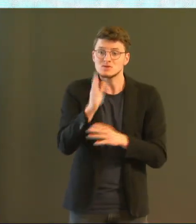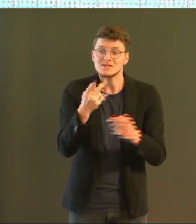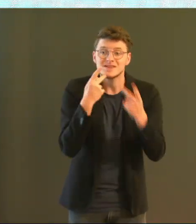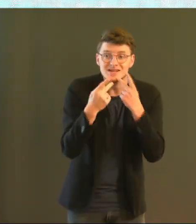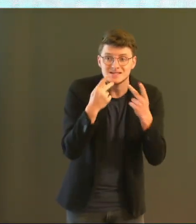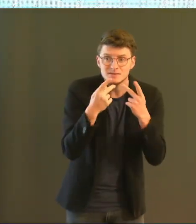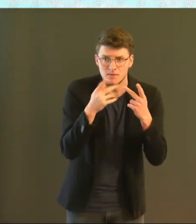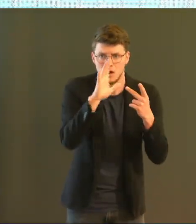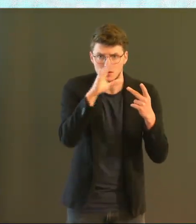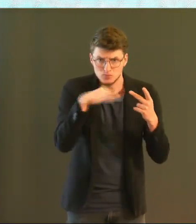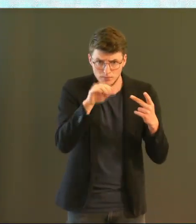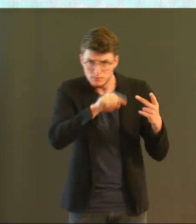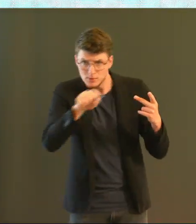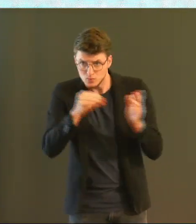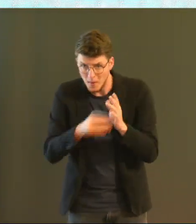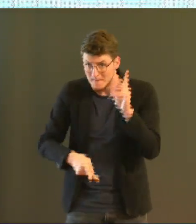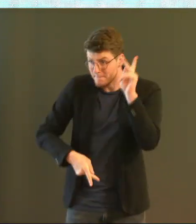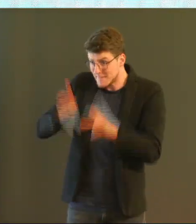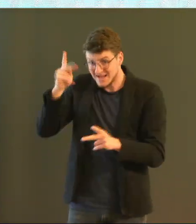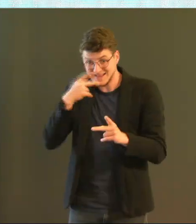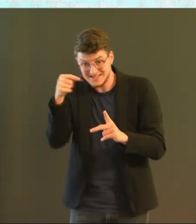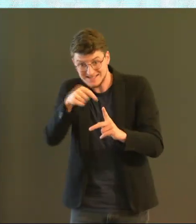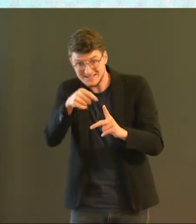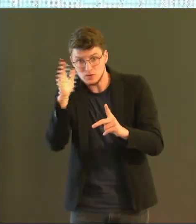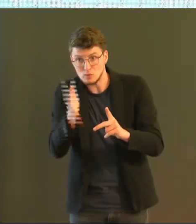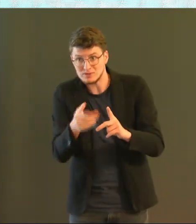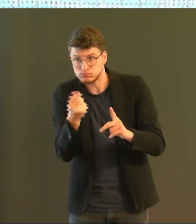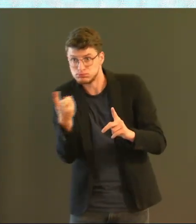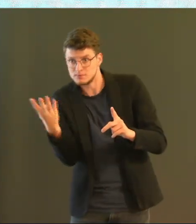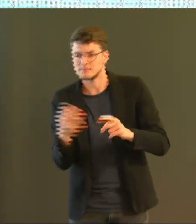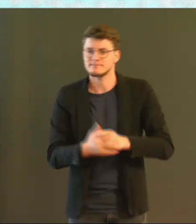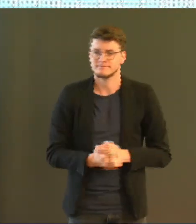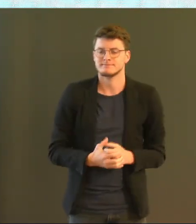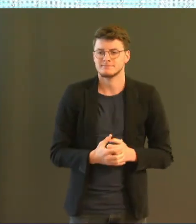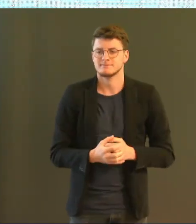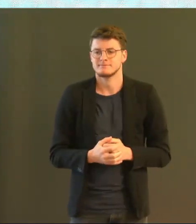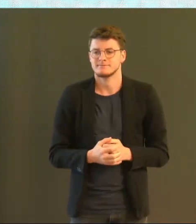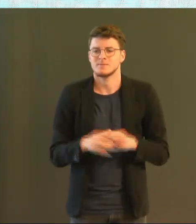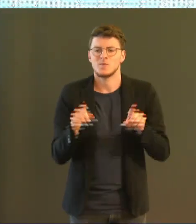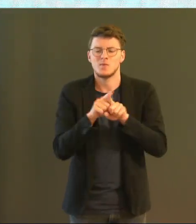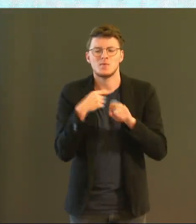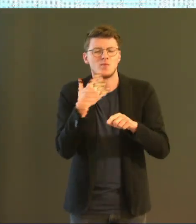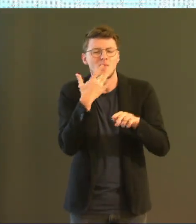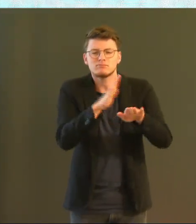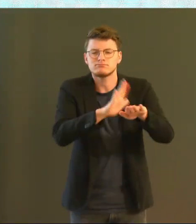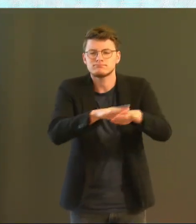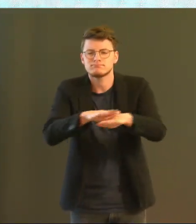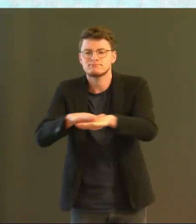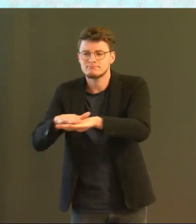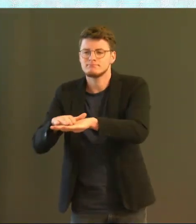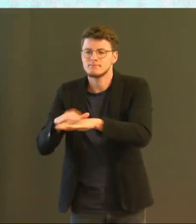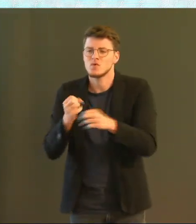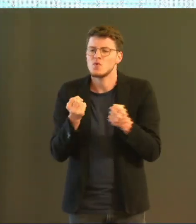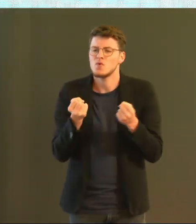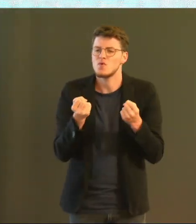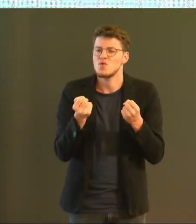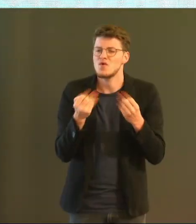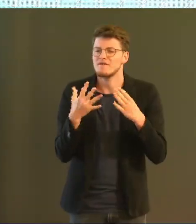et cruiser au père kim il maquille yverdon et métaux total entre baden dit in fine om-bordeaux